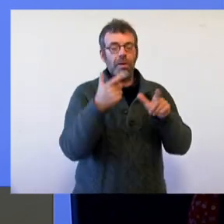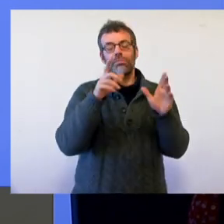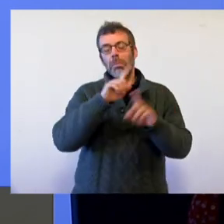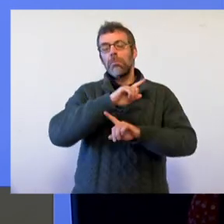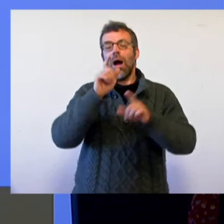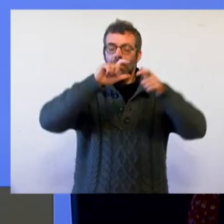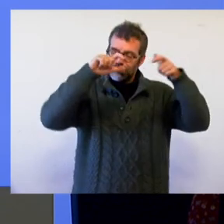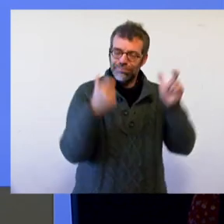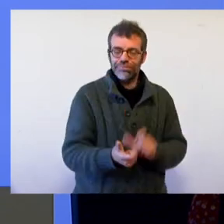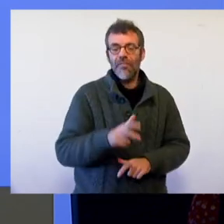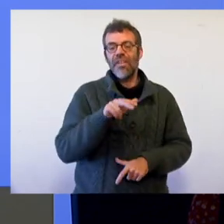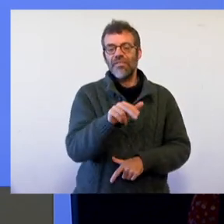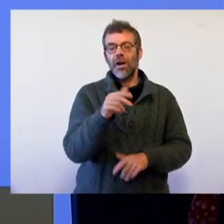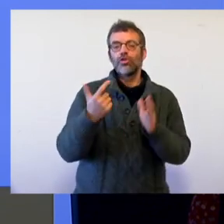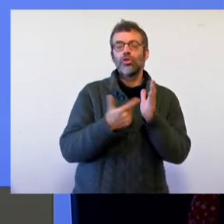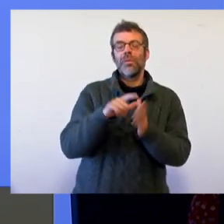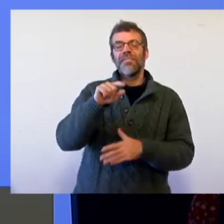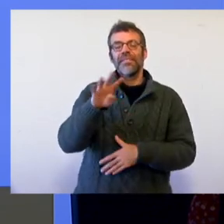impacter